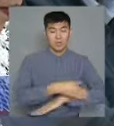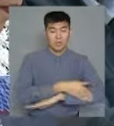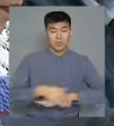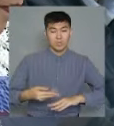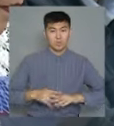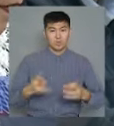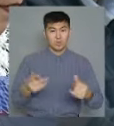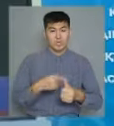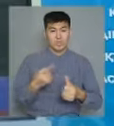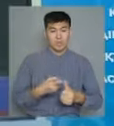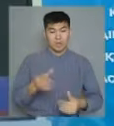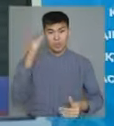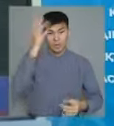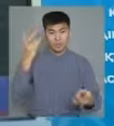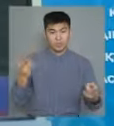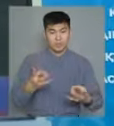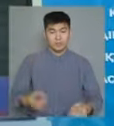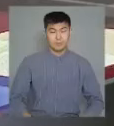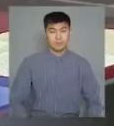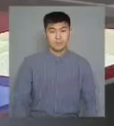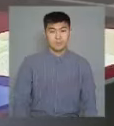приятии из улиц в честь ученого